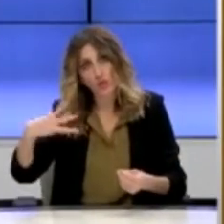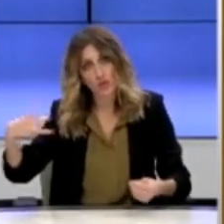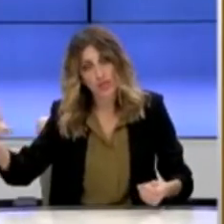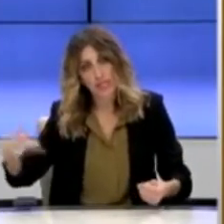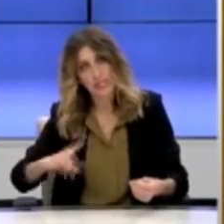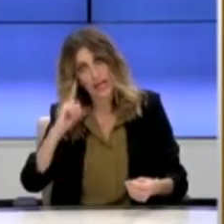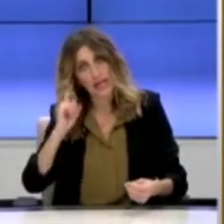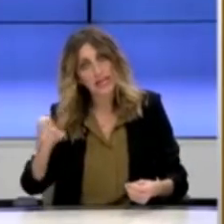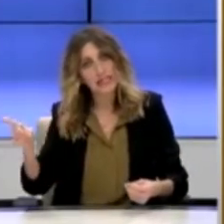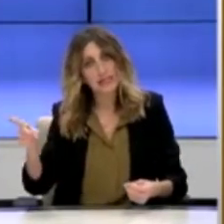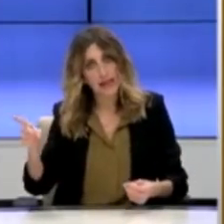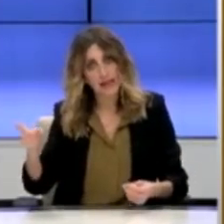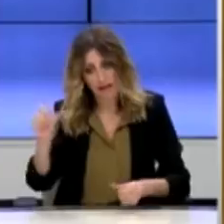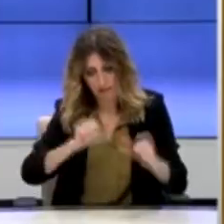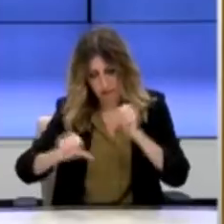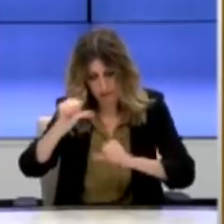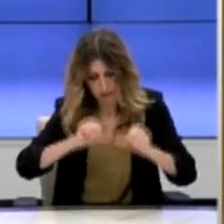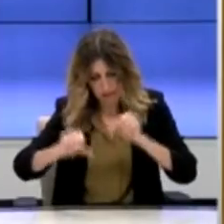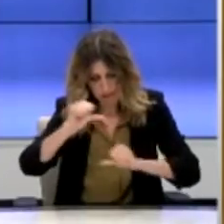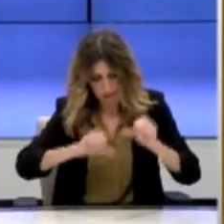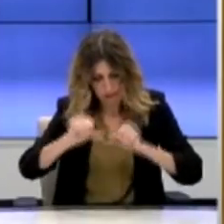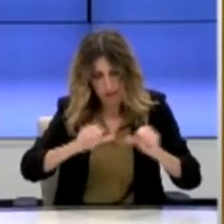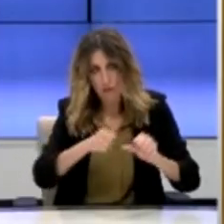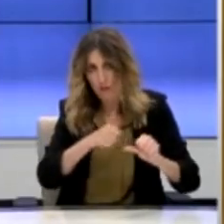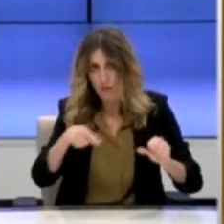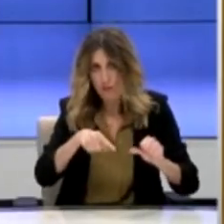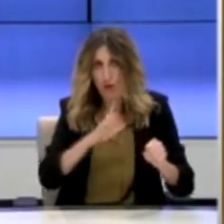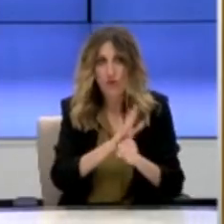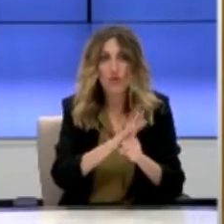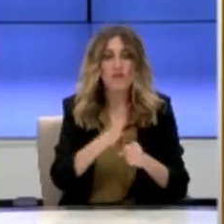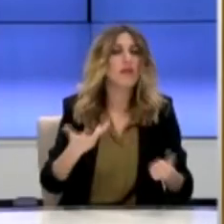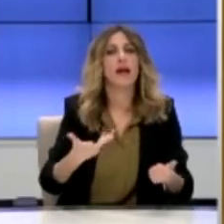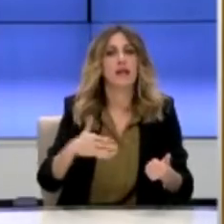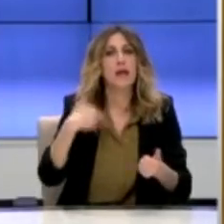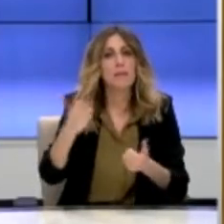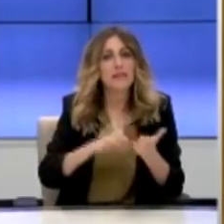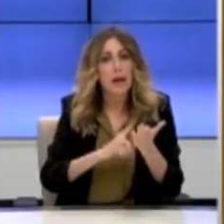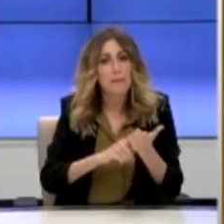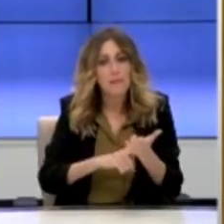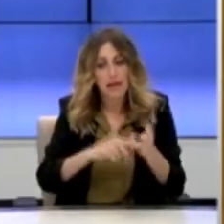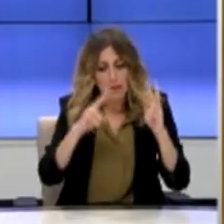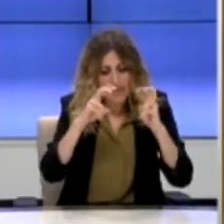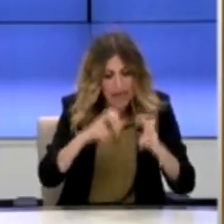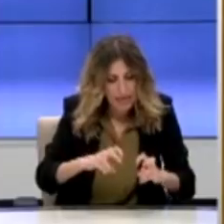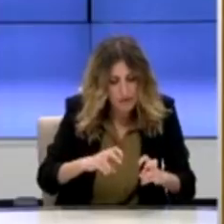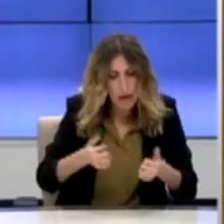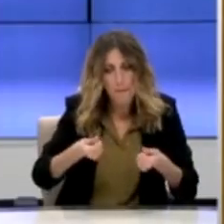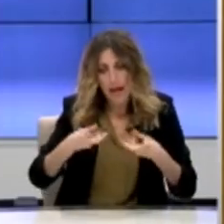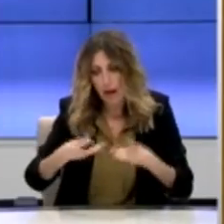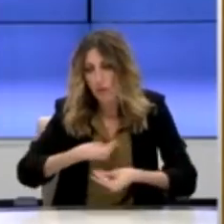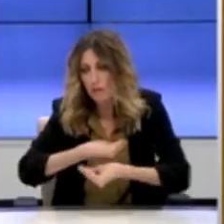και του εμβολίου. Το ξέρετε ασφαλώς. Της έρευνας, της παραγωγής, της διανομής, της πώλησης αυτών των